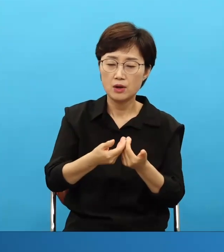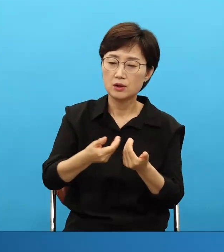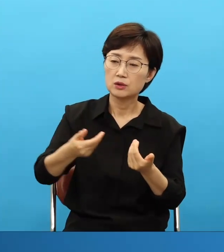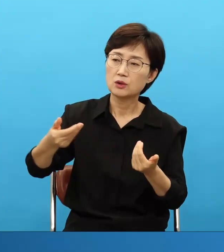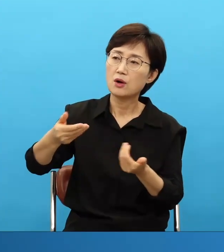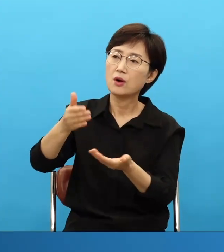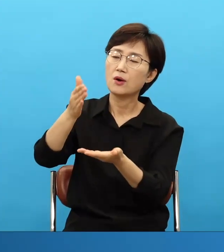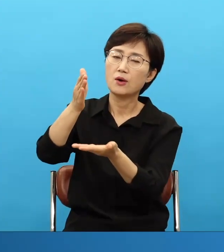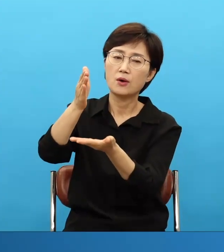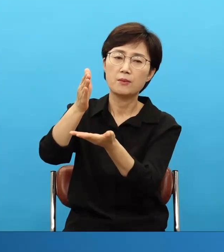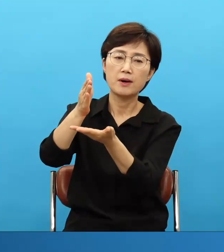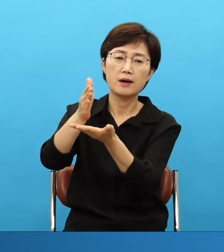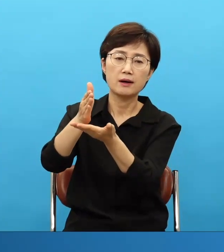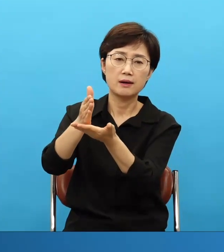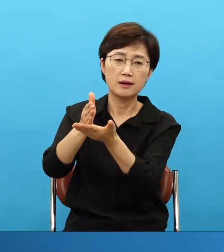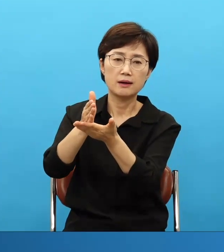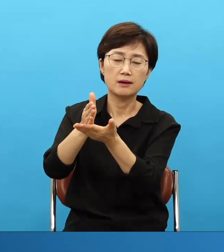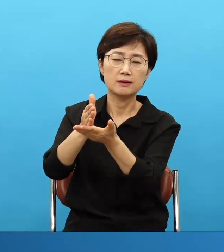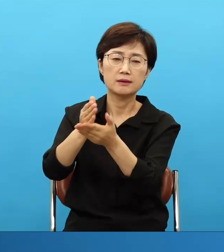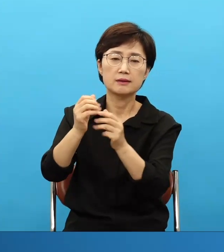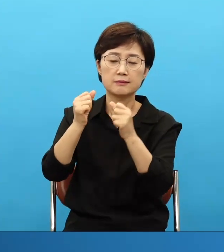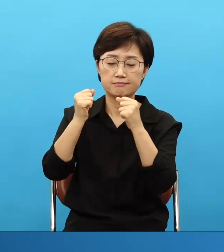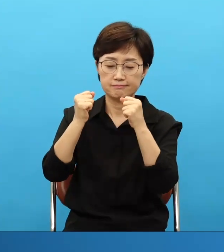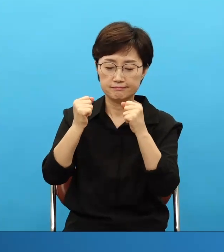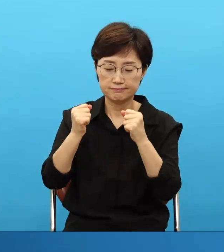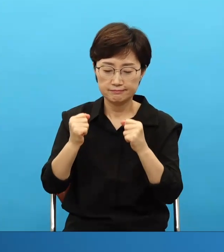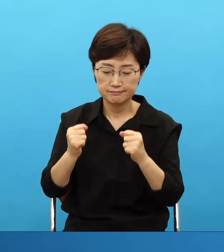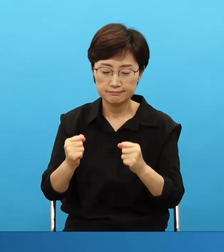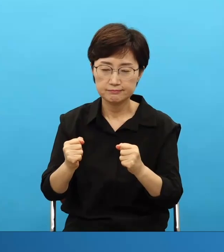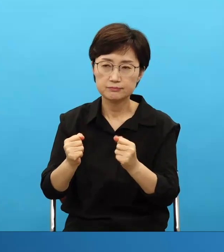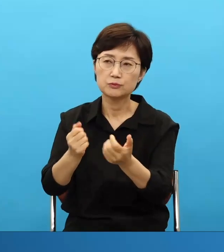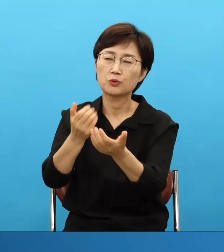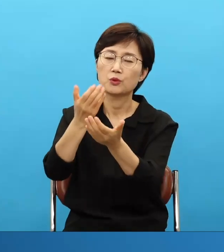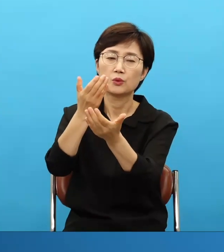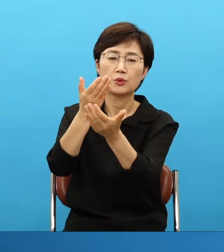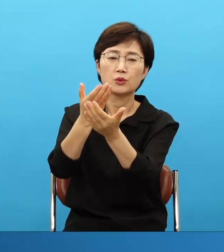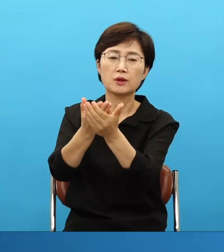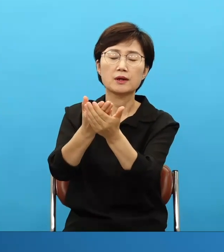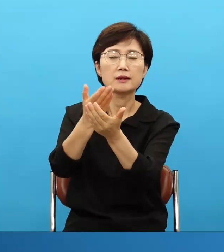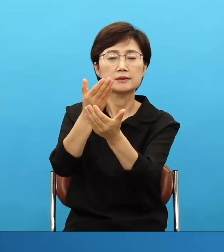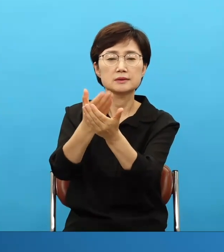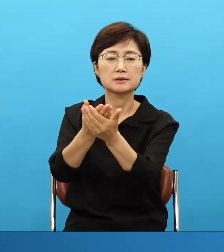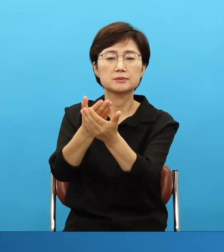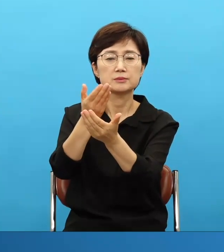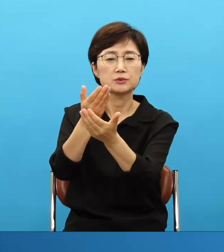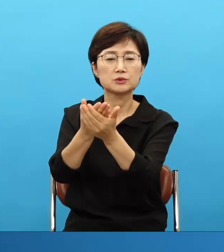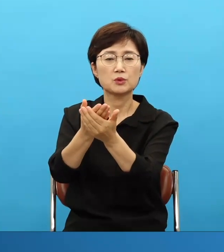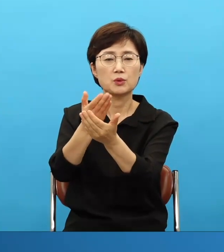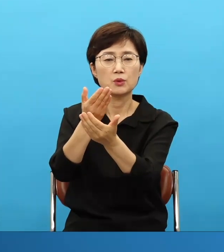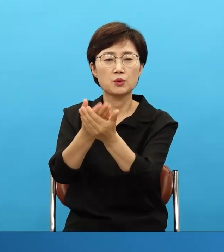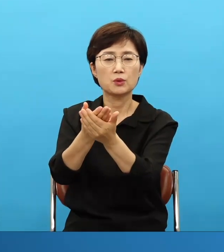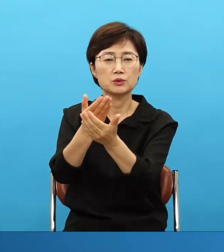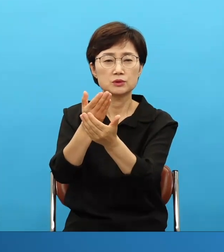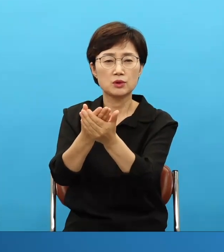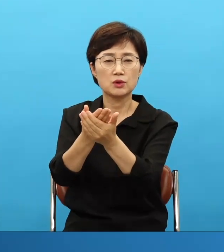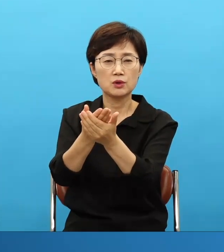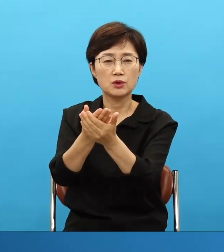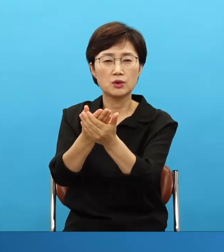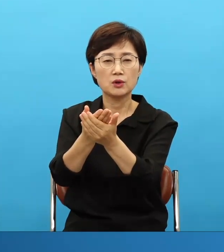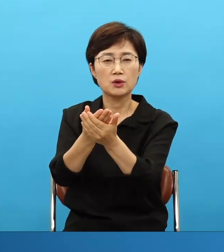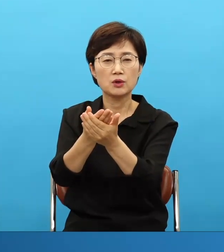사람에서 하지 마시고 계십소서